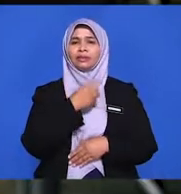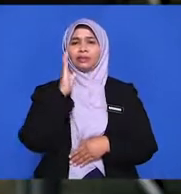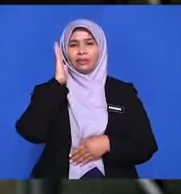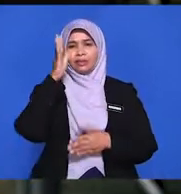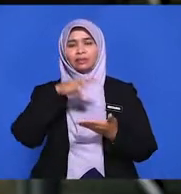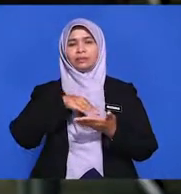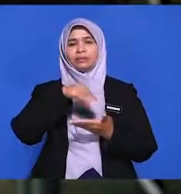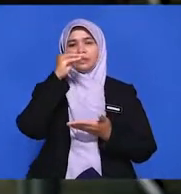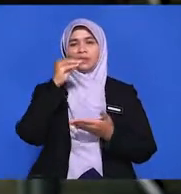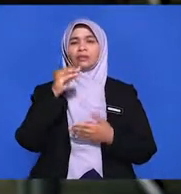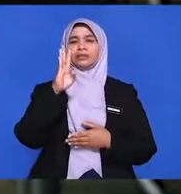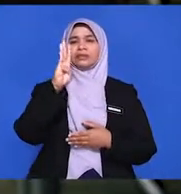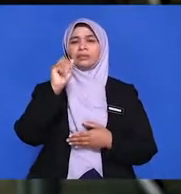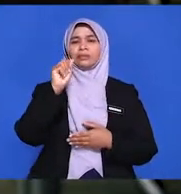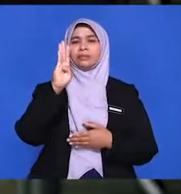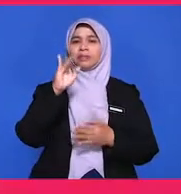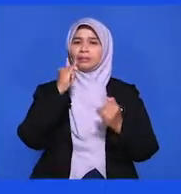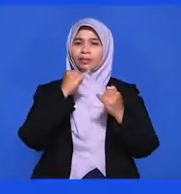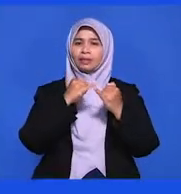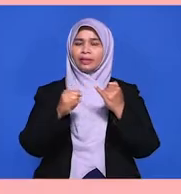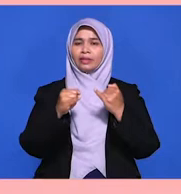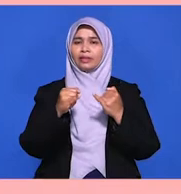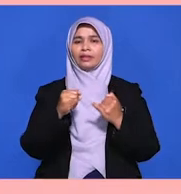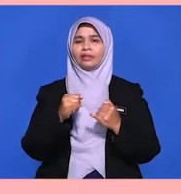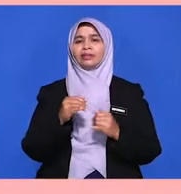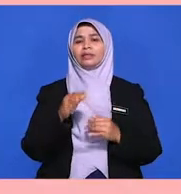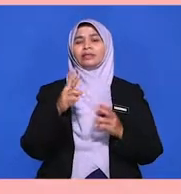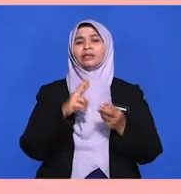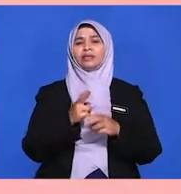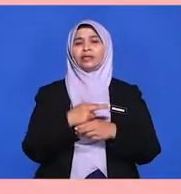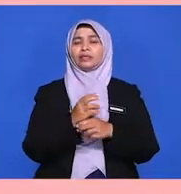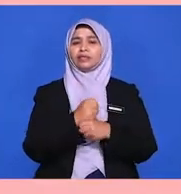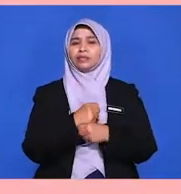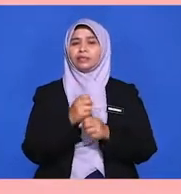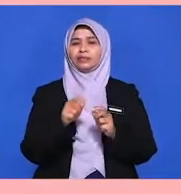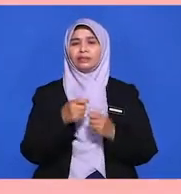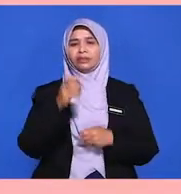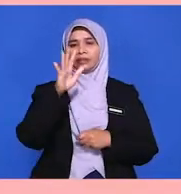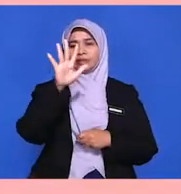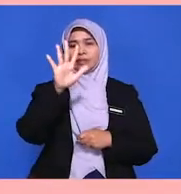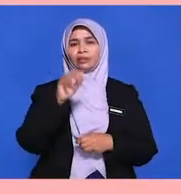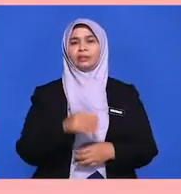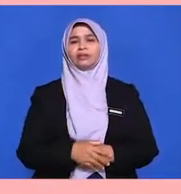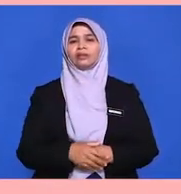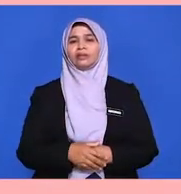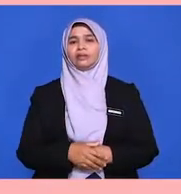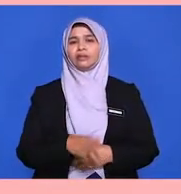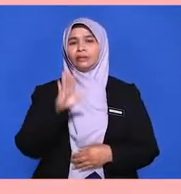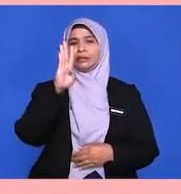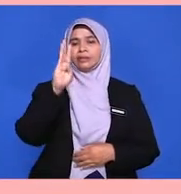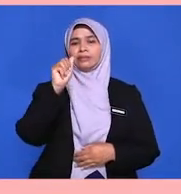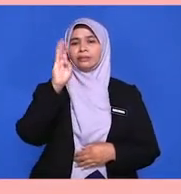mempelajari bab yang terakhir bagi mata pelajaran Reka Cipta tingkatan 5, iaitu bab